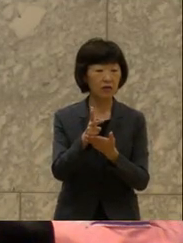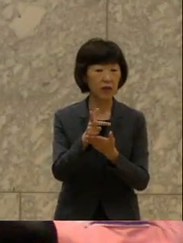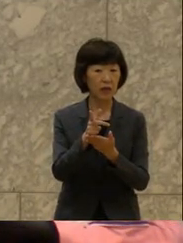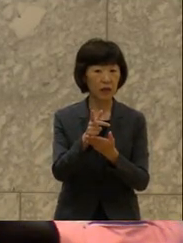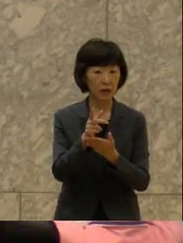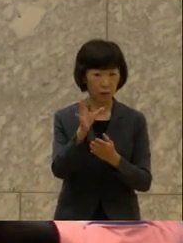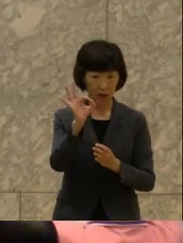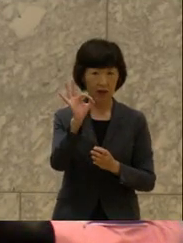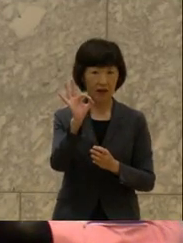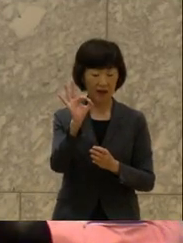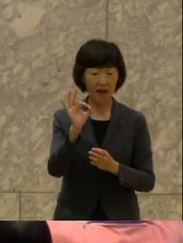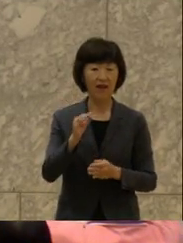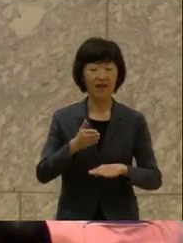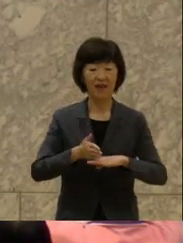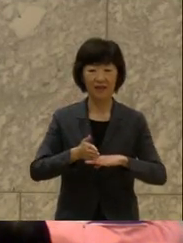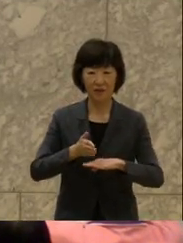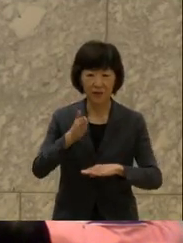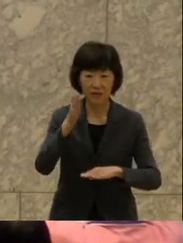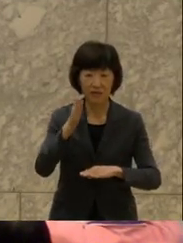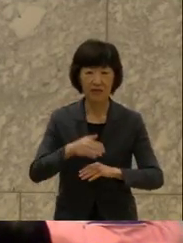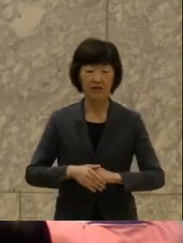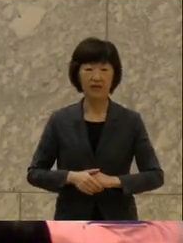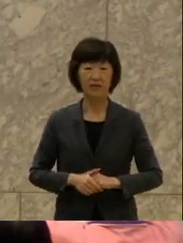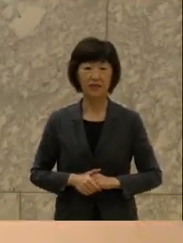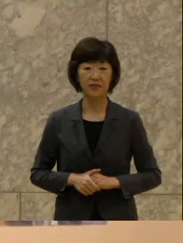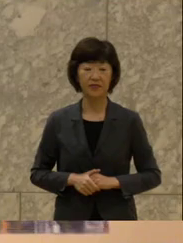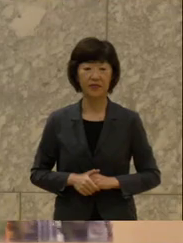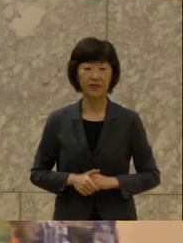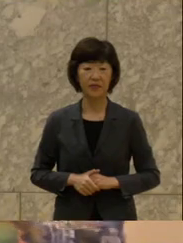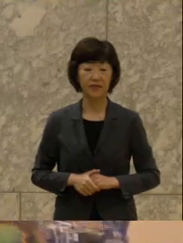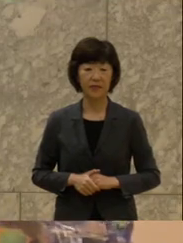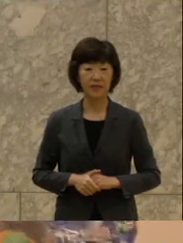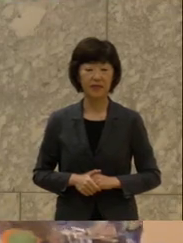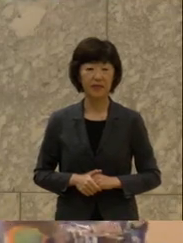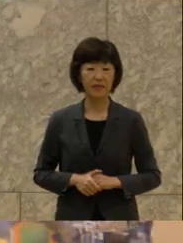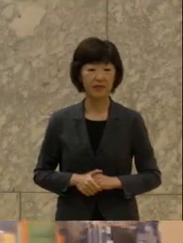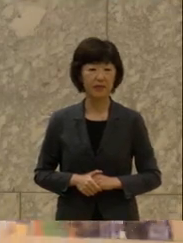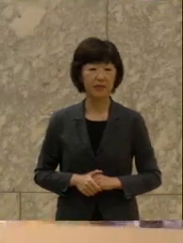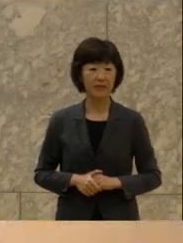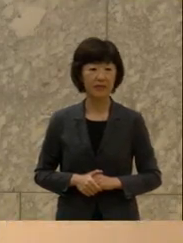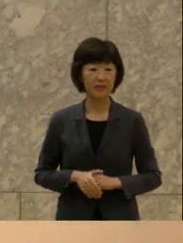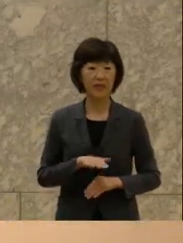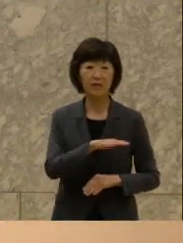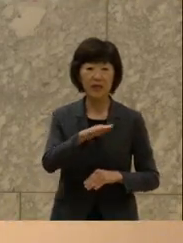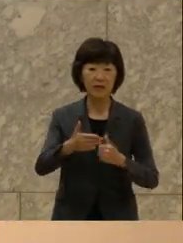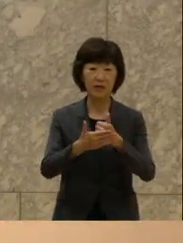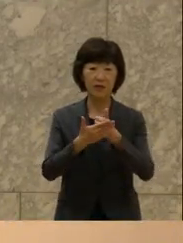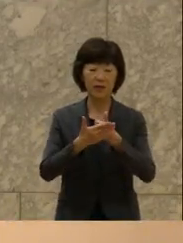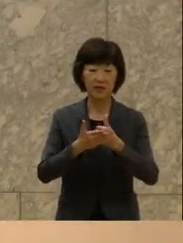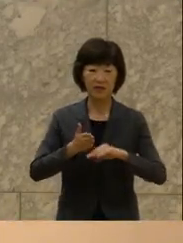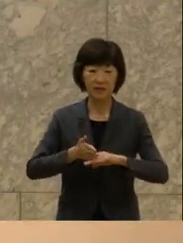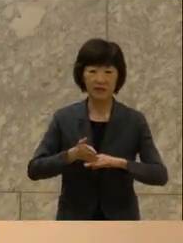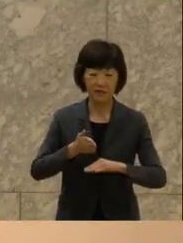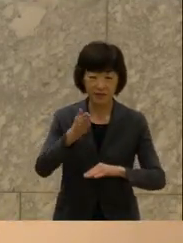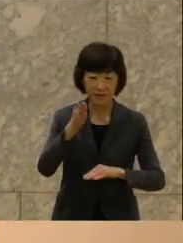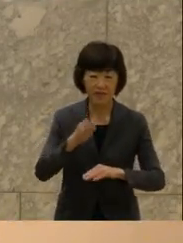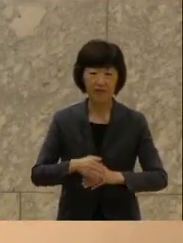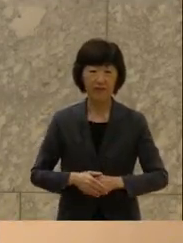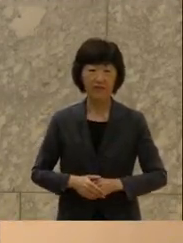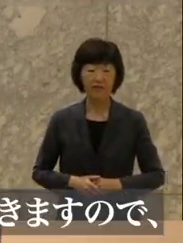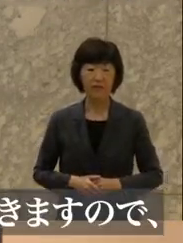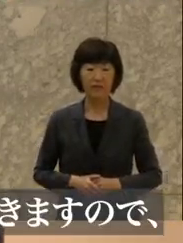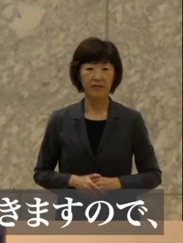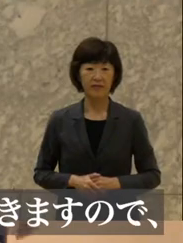はい大丈夫ですかありがとうございましたはいでは皆様ご協力いただきましてありがとうございます